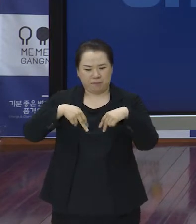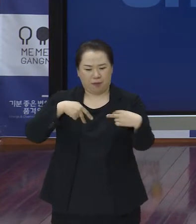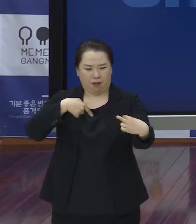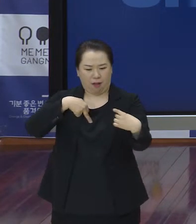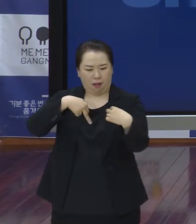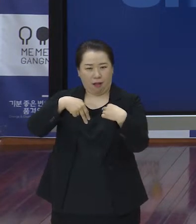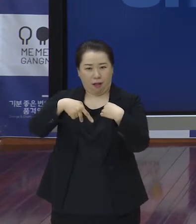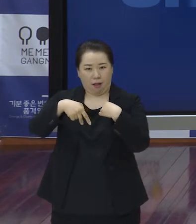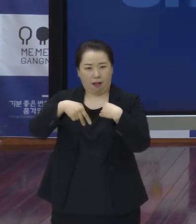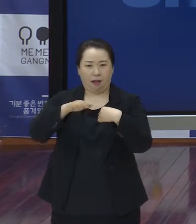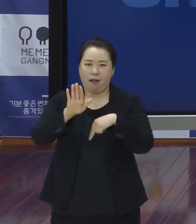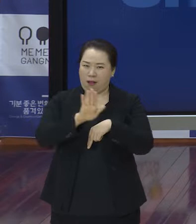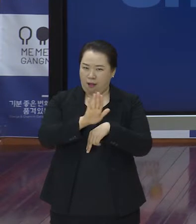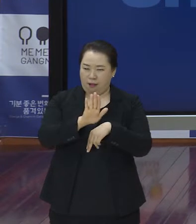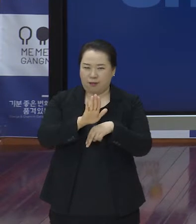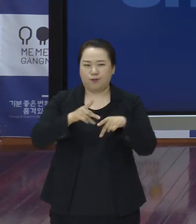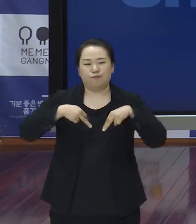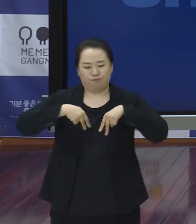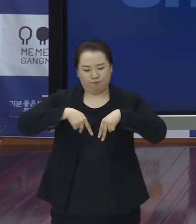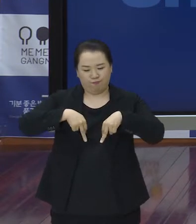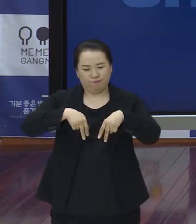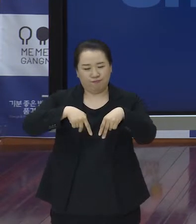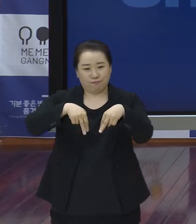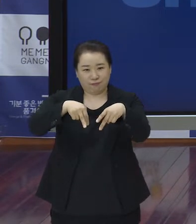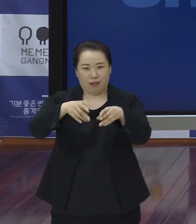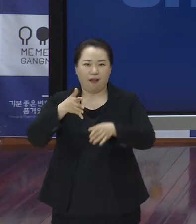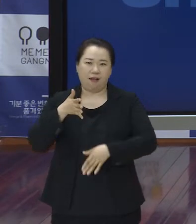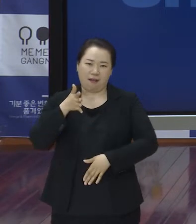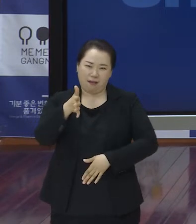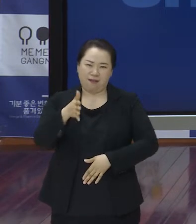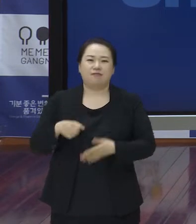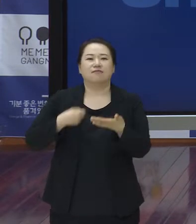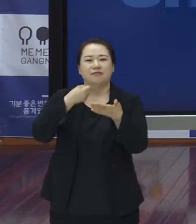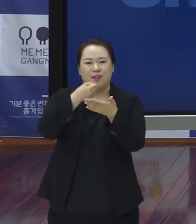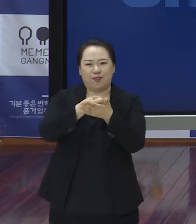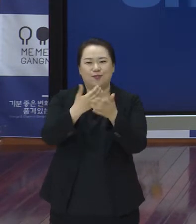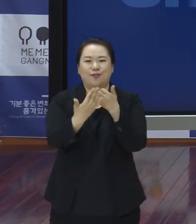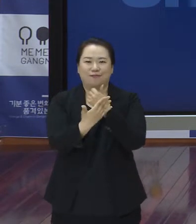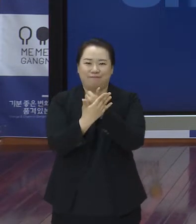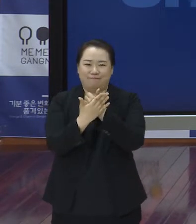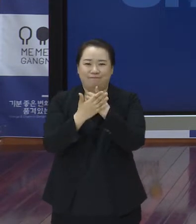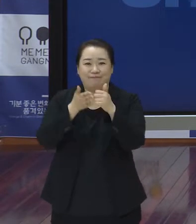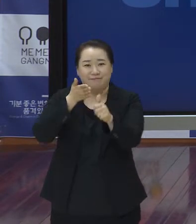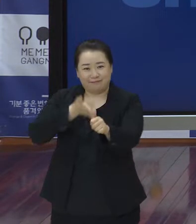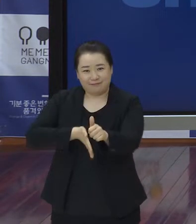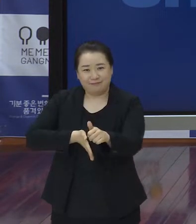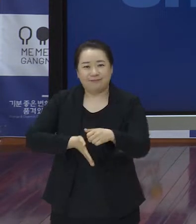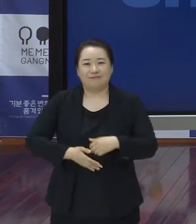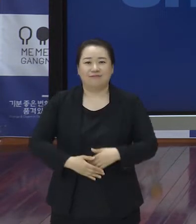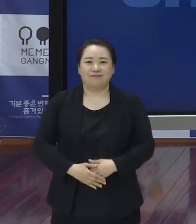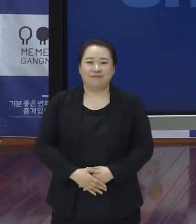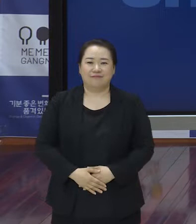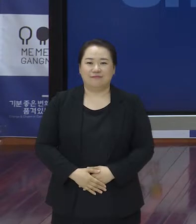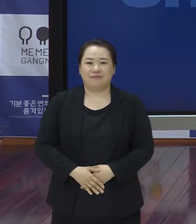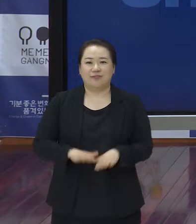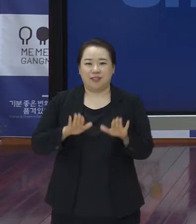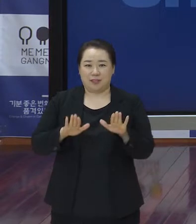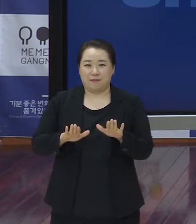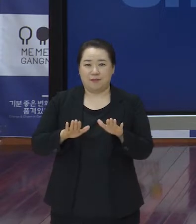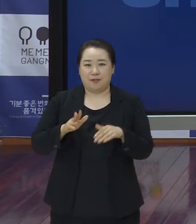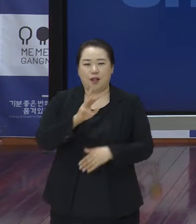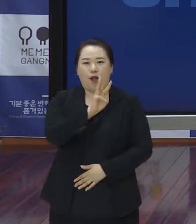마주치지 않으시도록 일방 통행을 하기로 했으니 협조를 바랍니다. 그럼